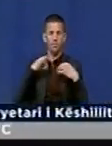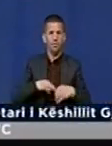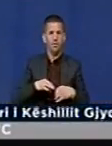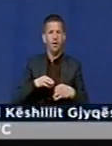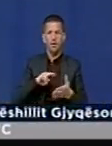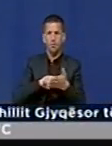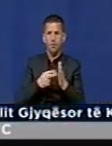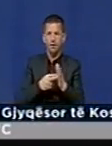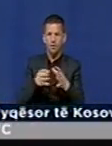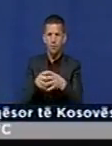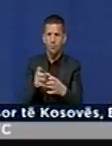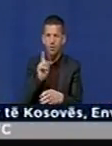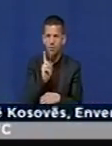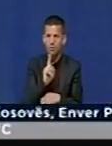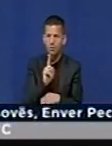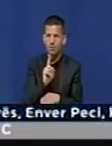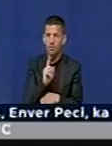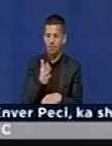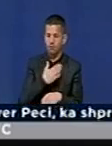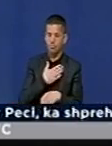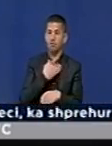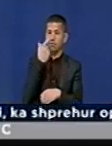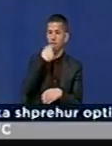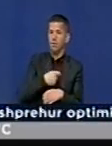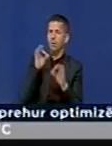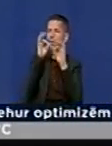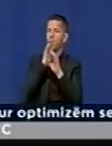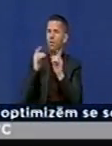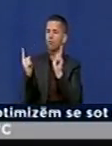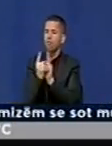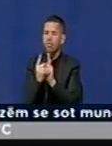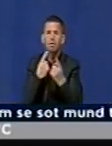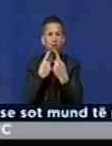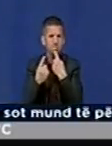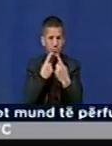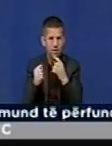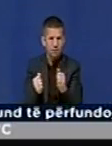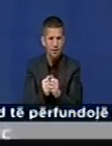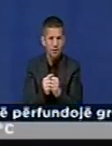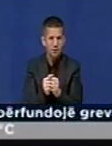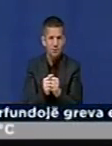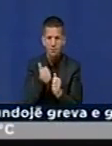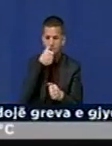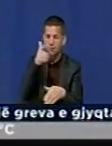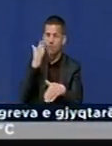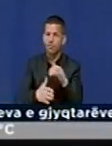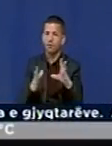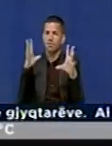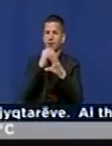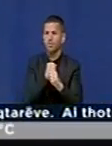partive. Të paktën, unë jam një fejtyne kur që jam ullë me negociu diçka ka me përfundu, me u